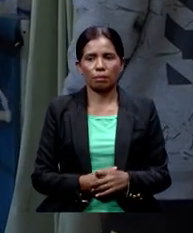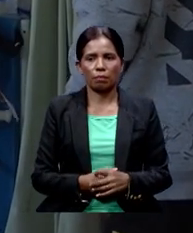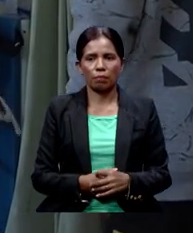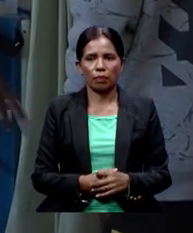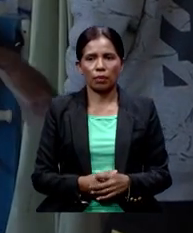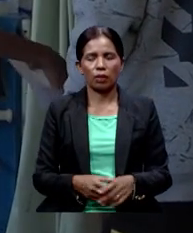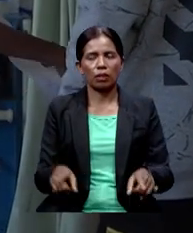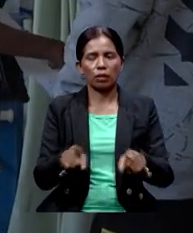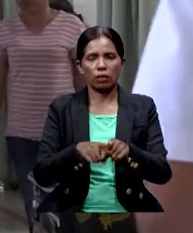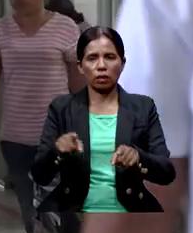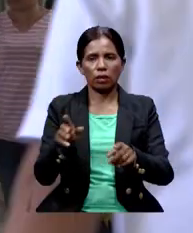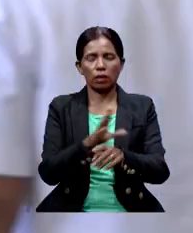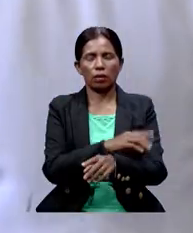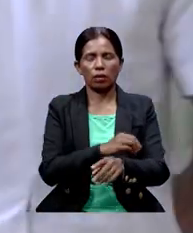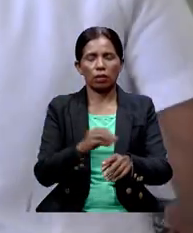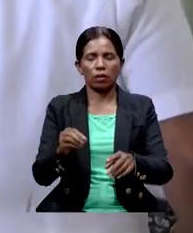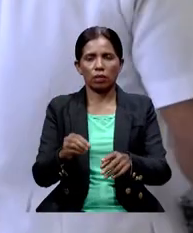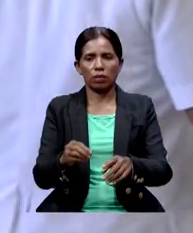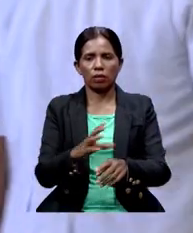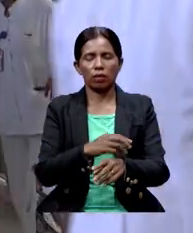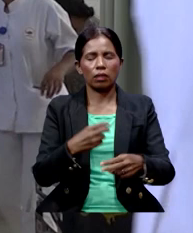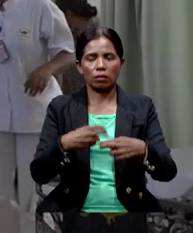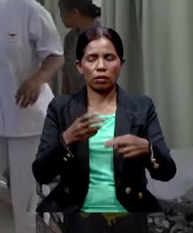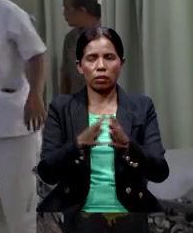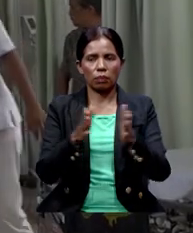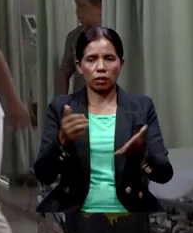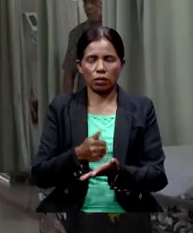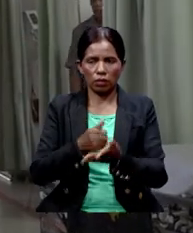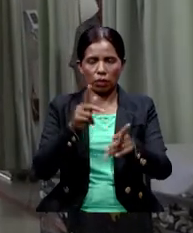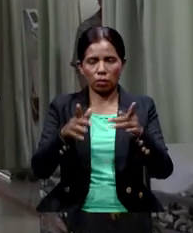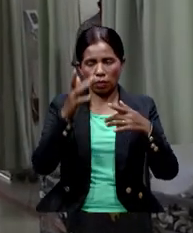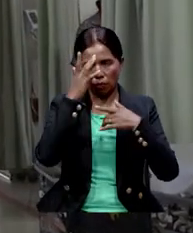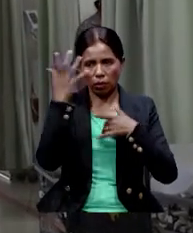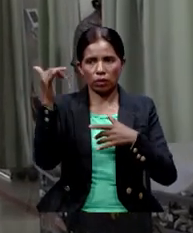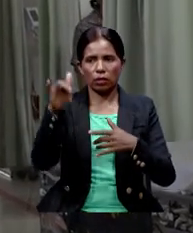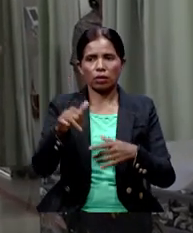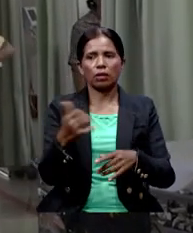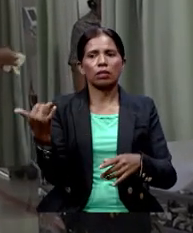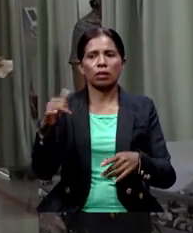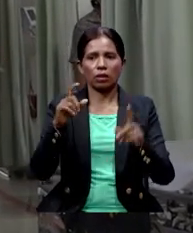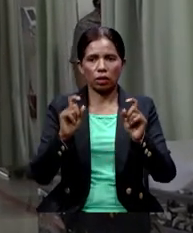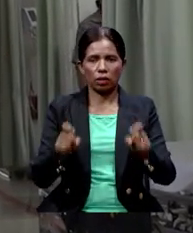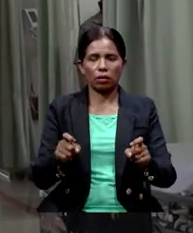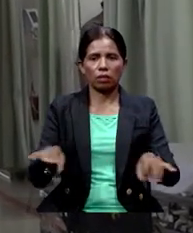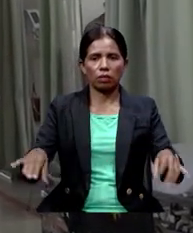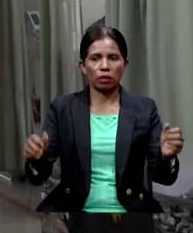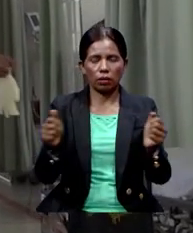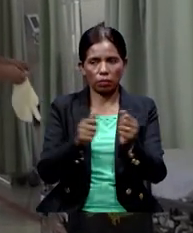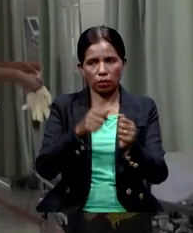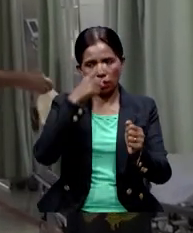sai preocupação be lori atende ba paciente sirene depois sira tem que serviço tamba